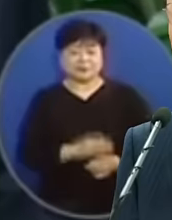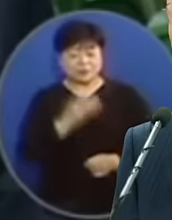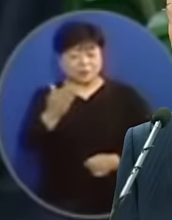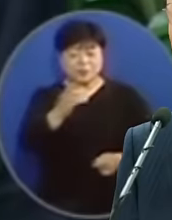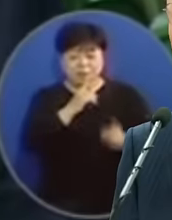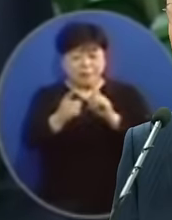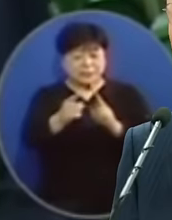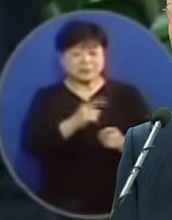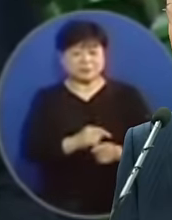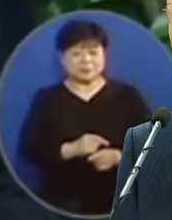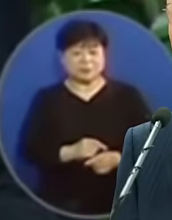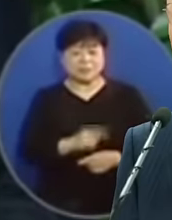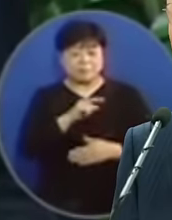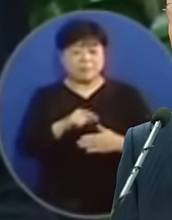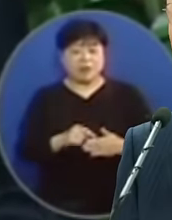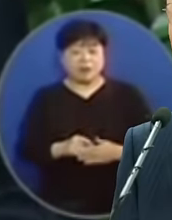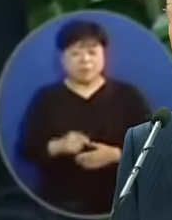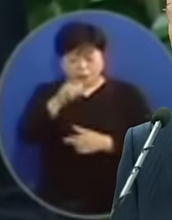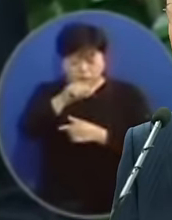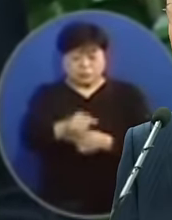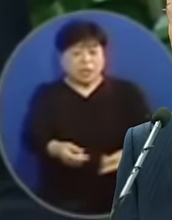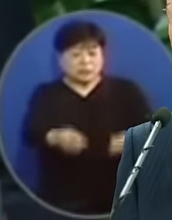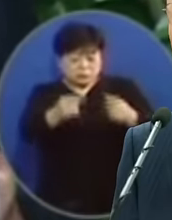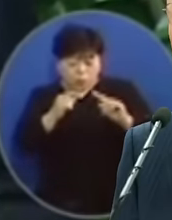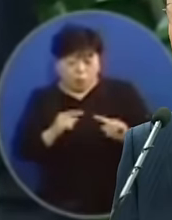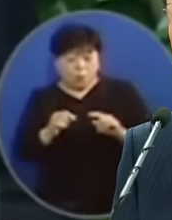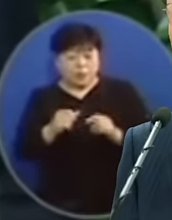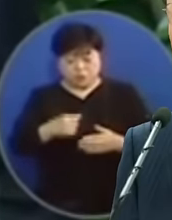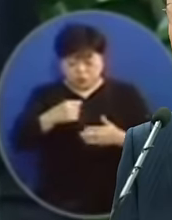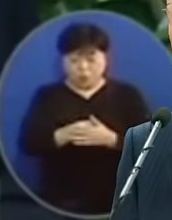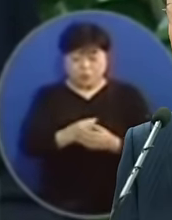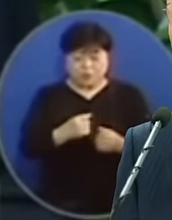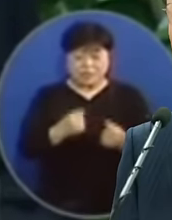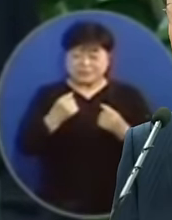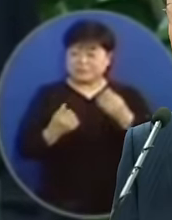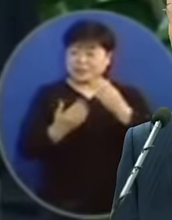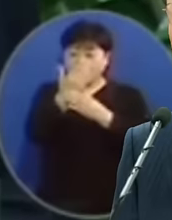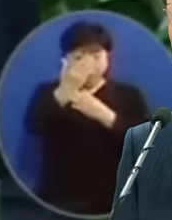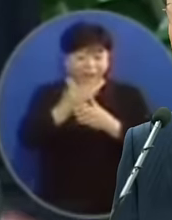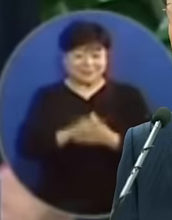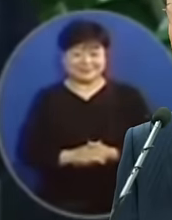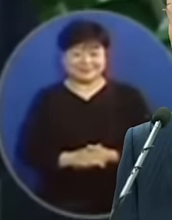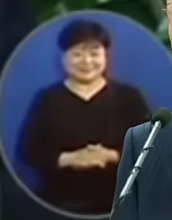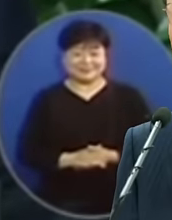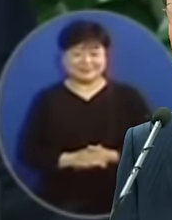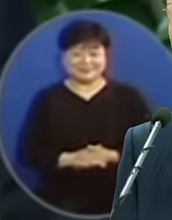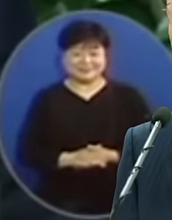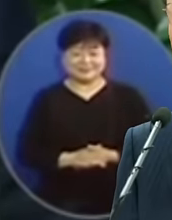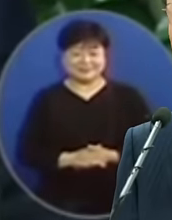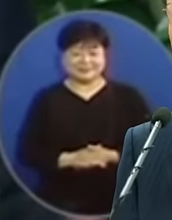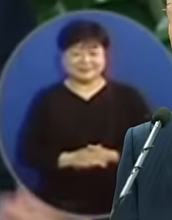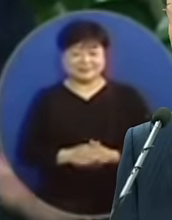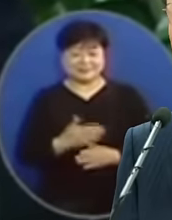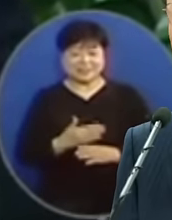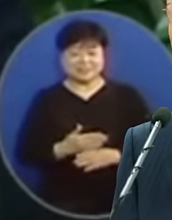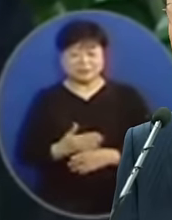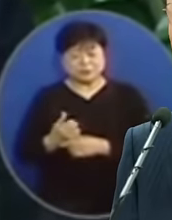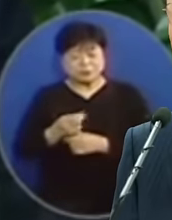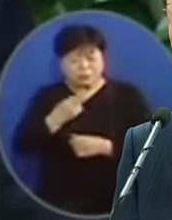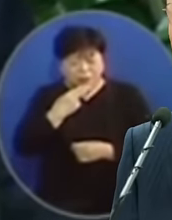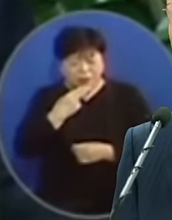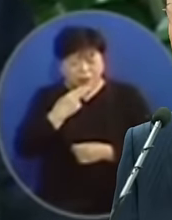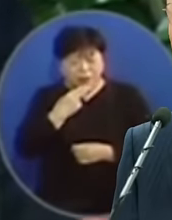여러분 이 말씀이 여러분 마음속에 묵상하고 들어오면 용기와 힘이 솟아오르는 것입니다. 아무도 의지할 수 없이 온 천지가